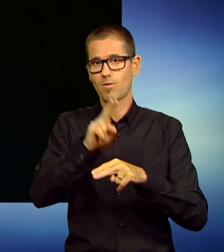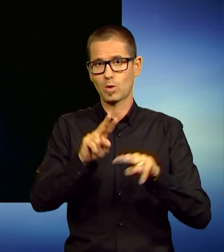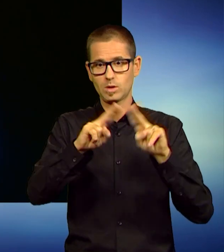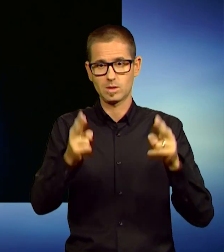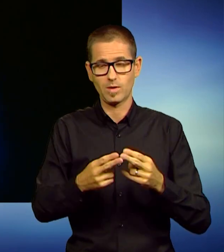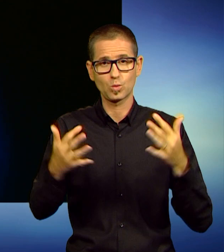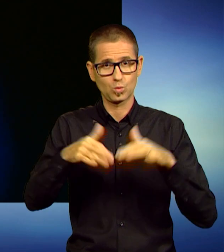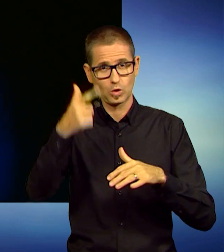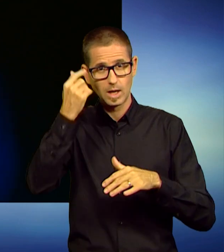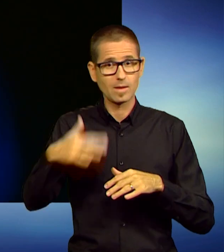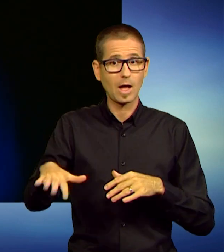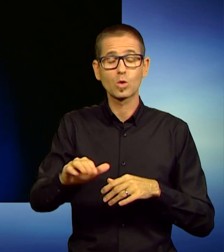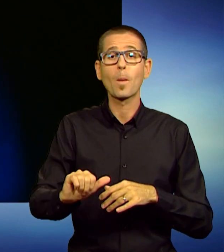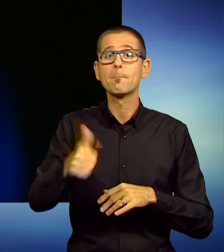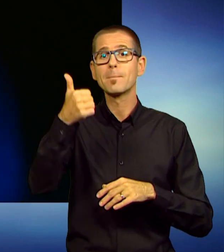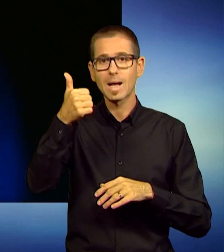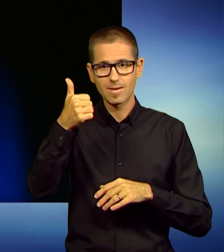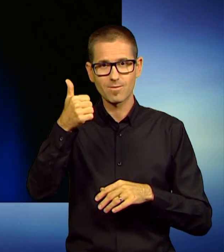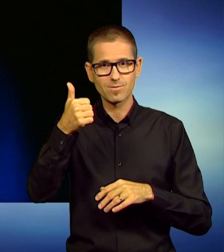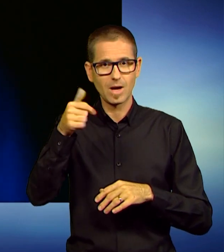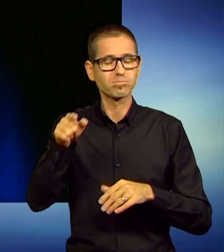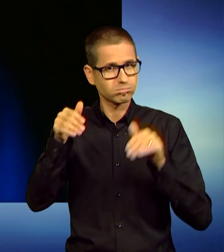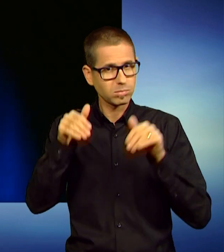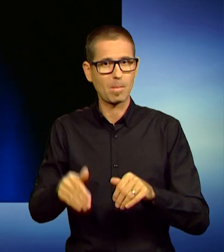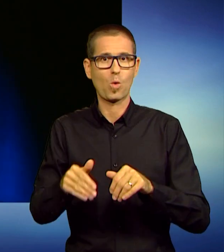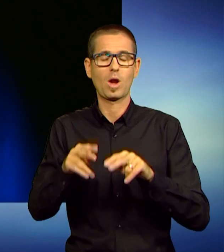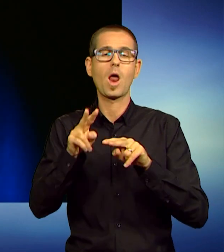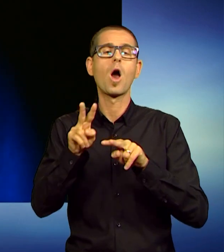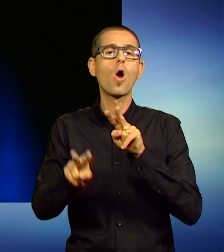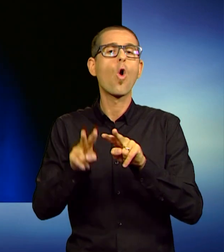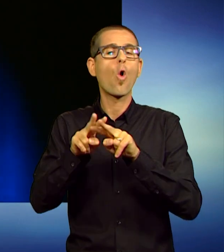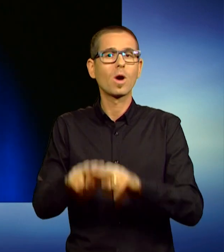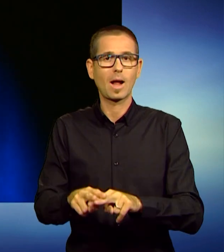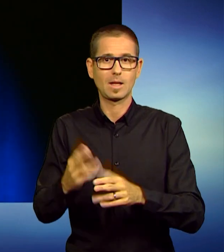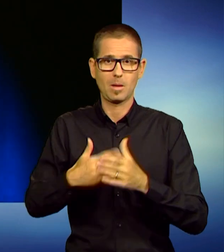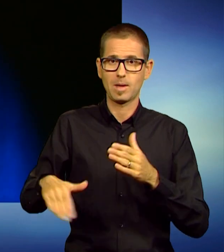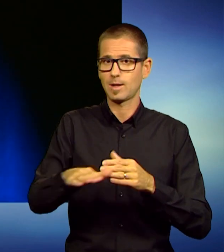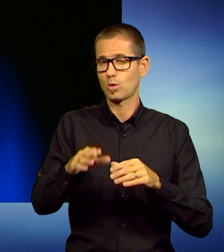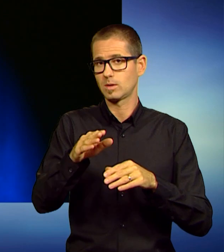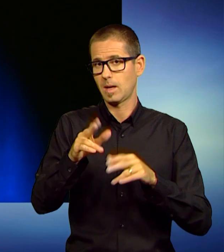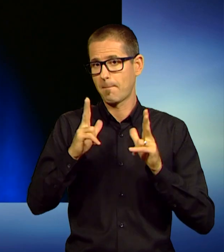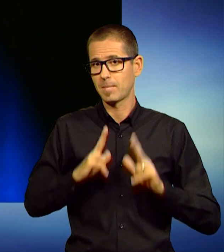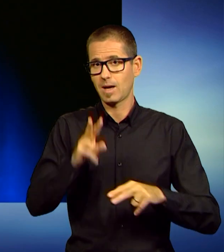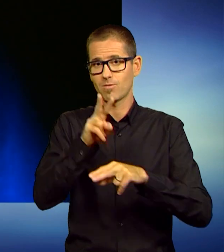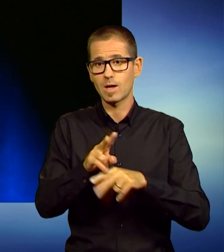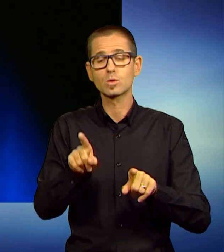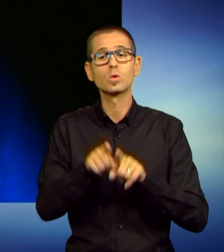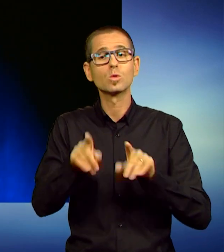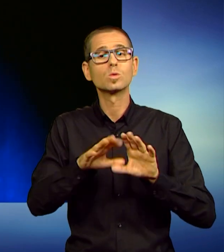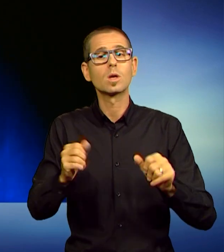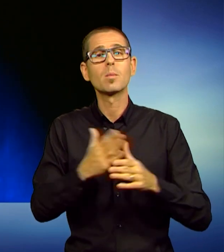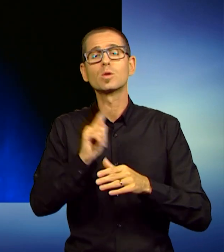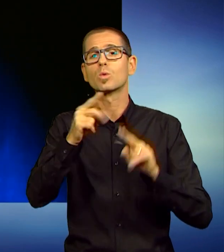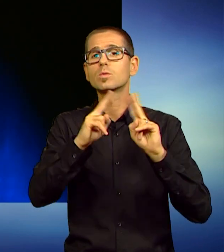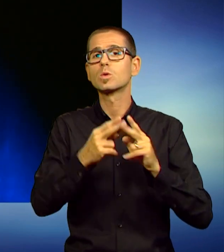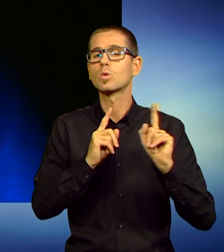svetu Združenih narodov prva poklicana, da ohranja mednarodni mir in varnost. Kot je to storila med 2. svetovno vojno,